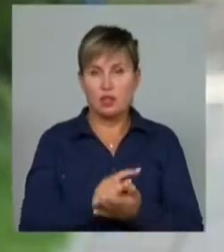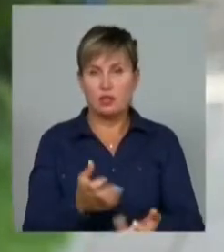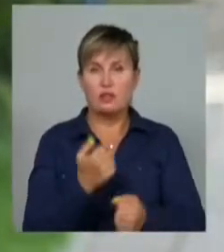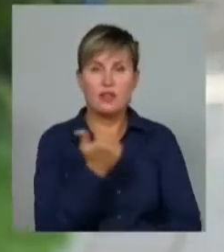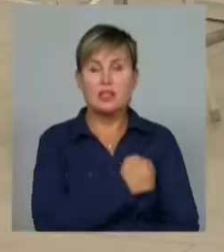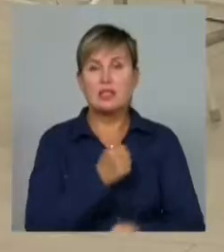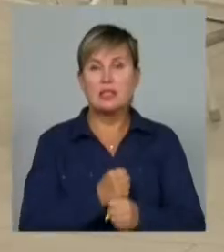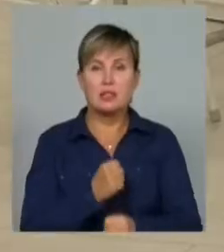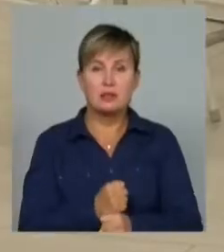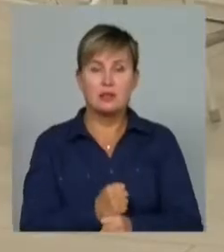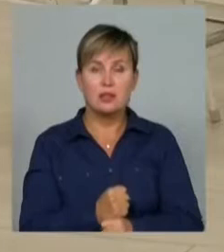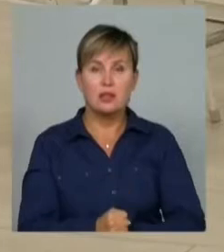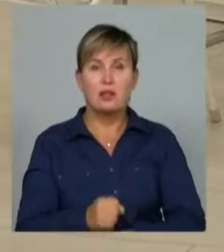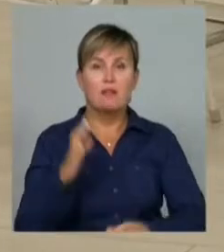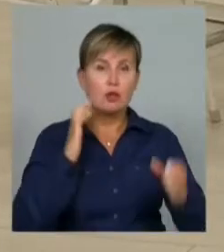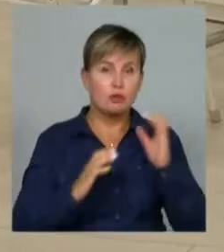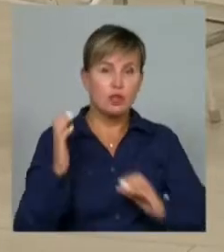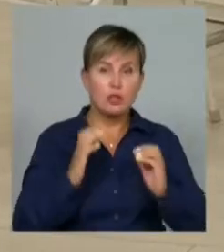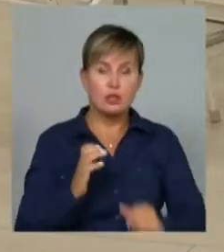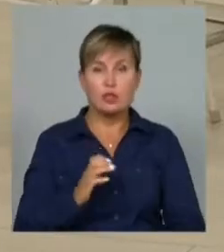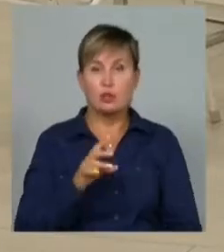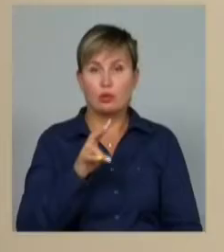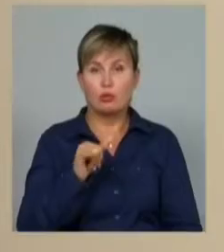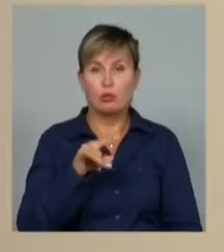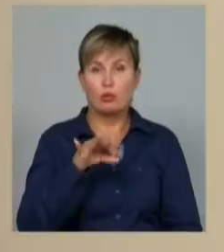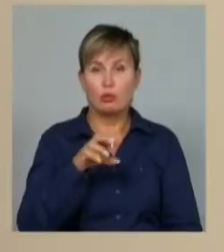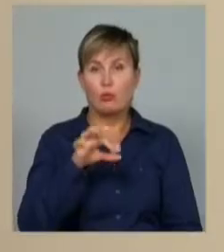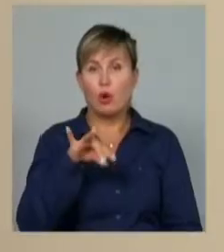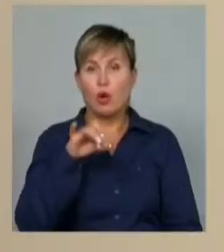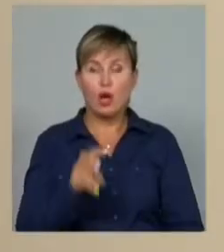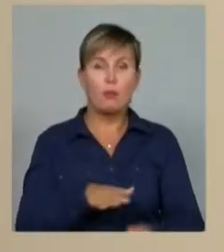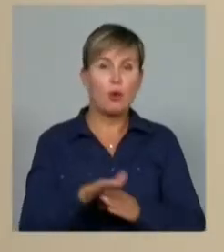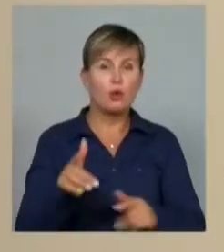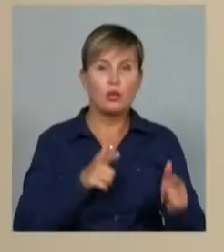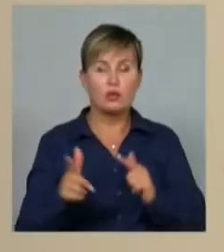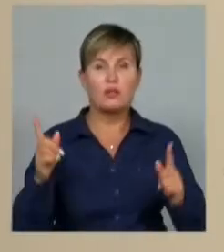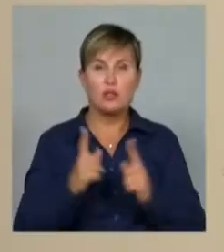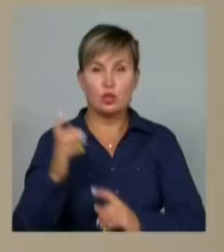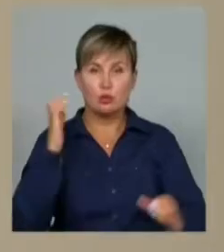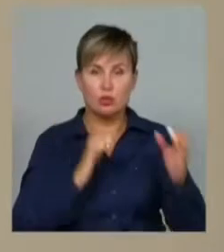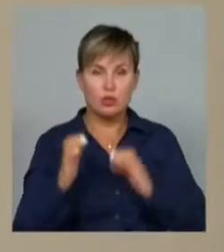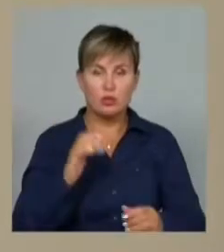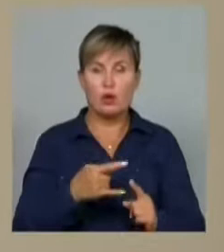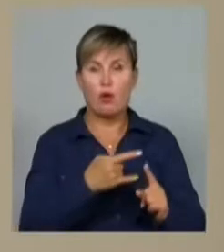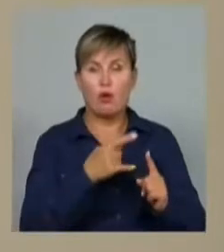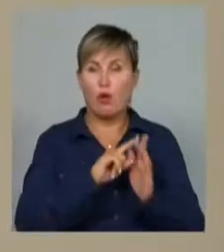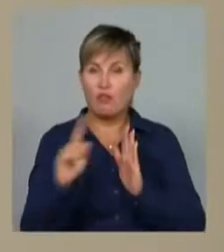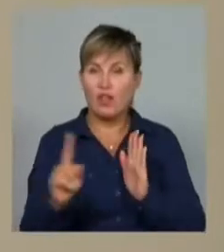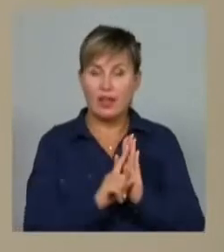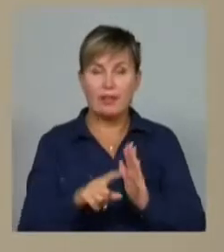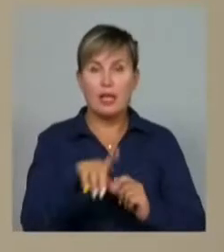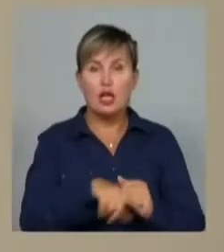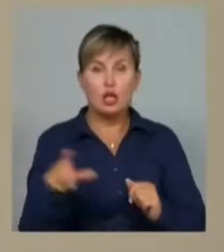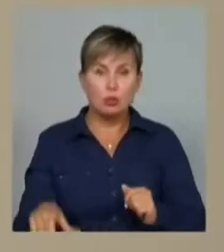сделать тем временем в университете и норму барак полным ходом идет подготовка что встречи со студентами в офлайн формате сотрудники